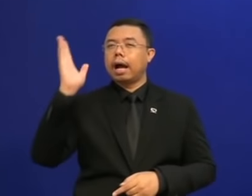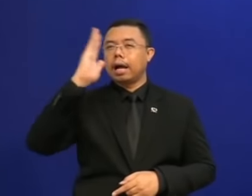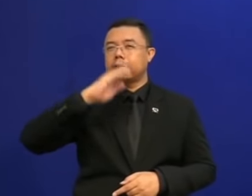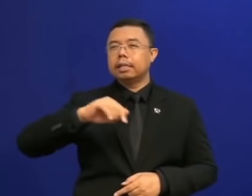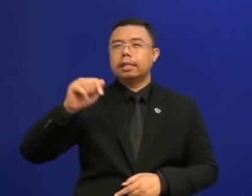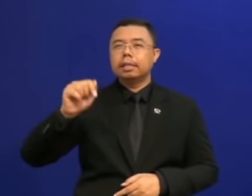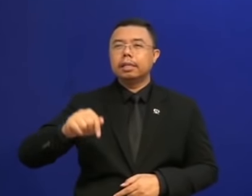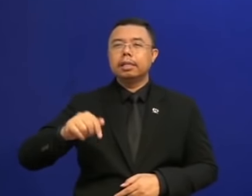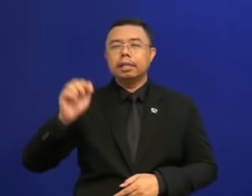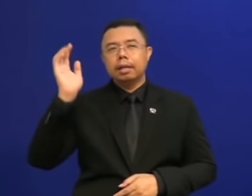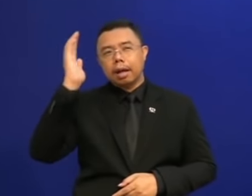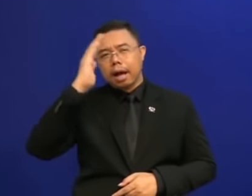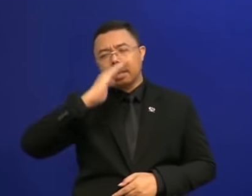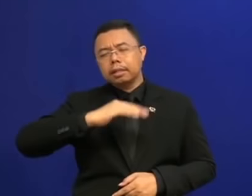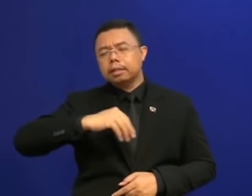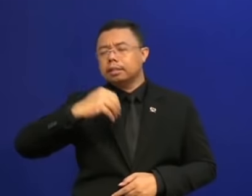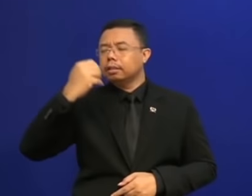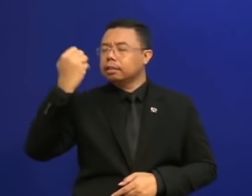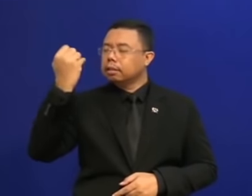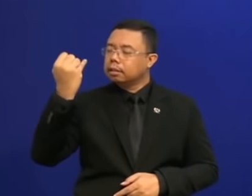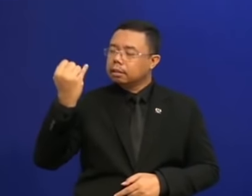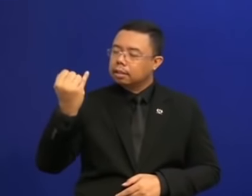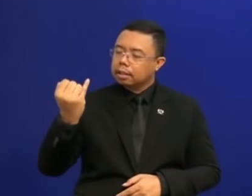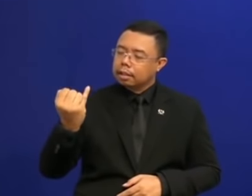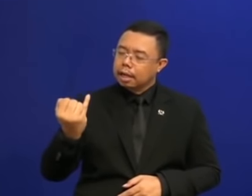Kalau hari ini hari